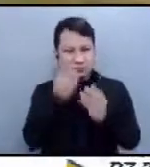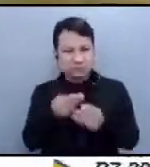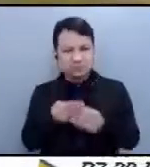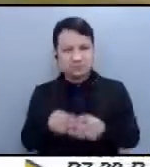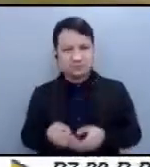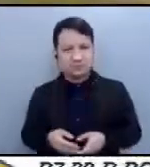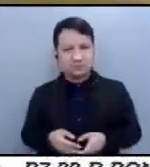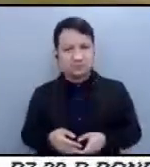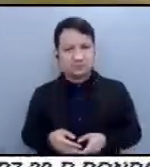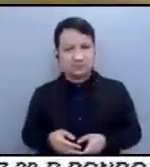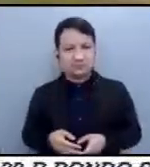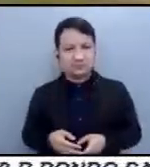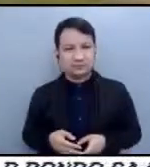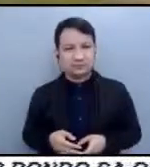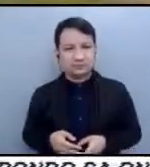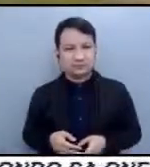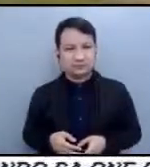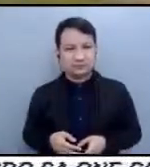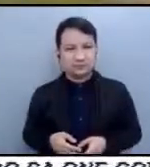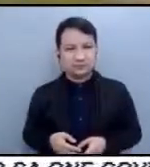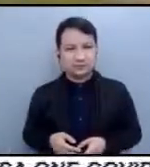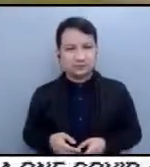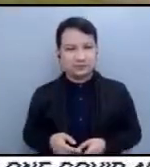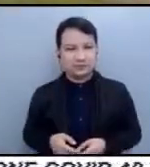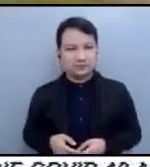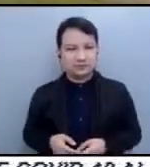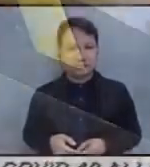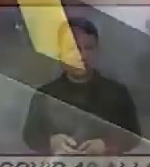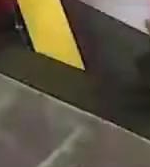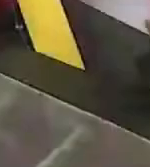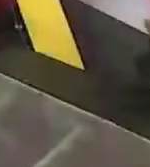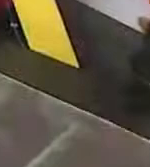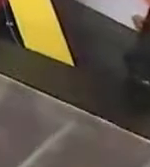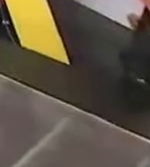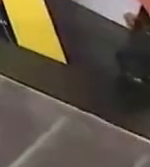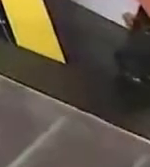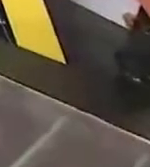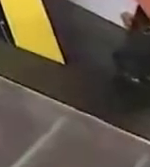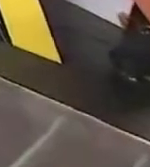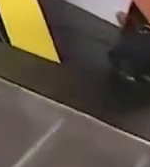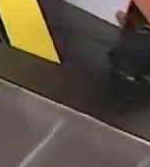tayo sa kanila. Pero mamaya. Oo, mamaya. Ito na yan. Okay.